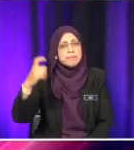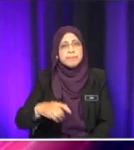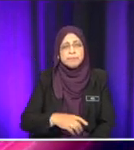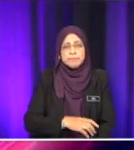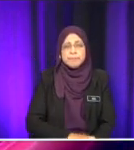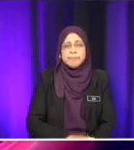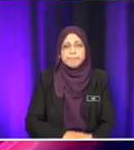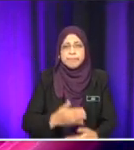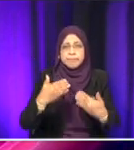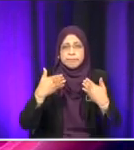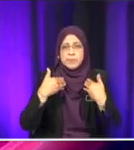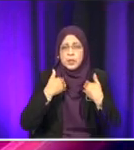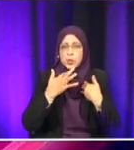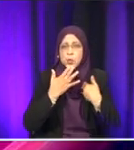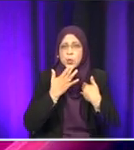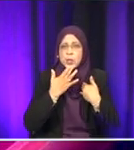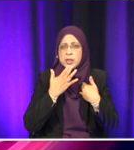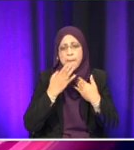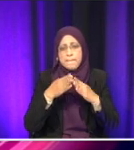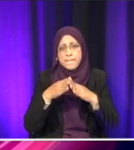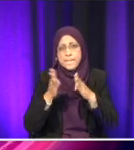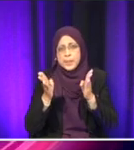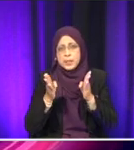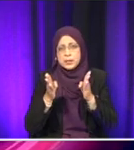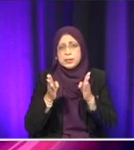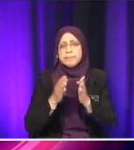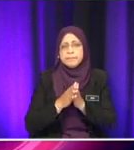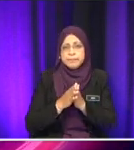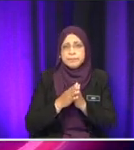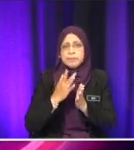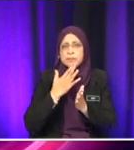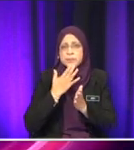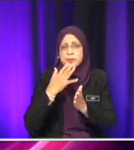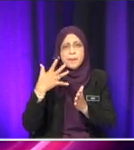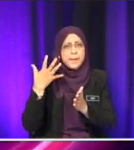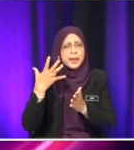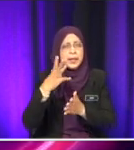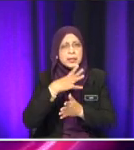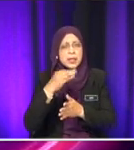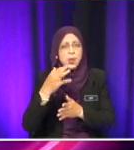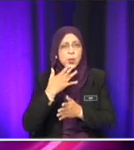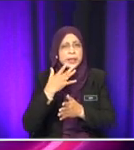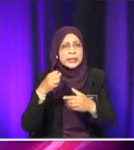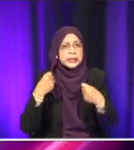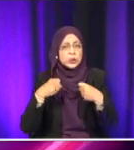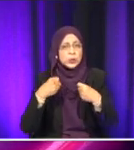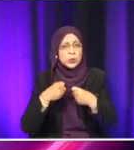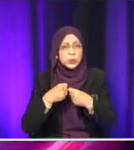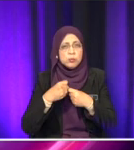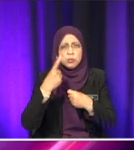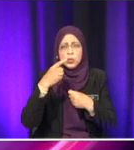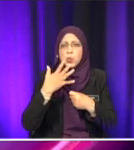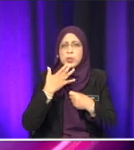terdapat kontes warna di dalam karya yaitu warna panas dan sejuk bagi